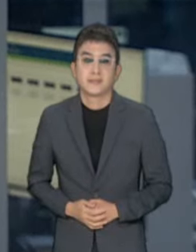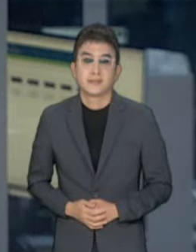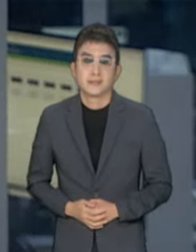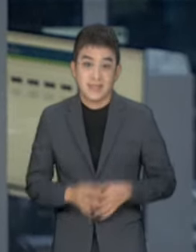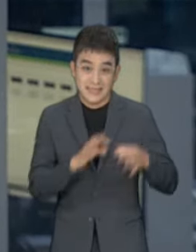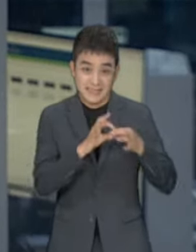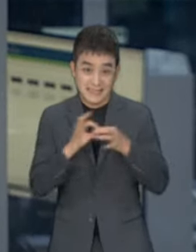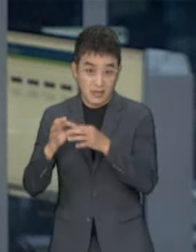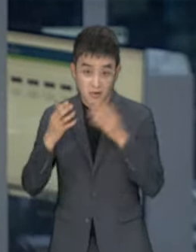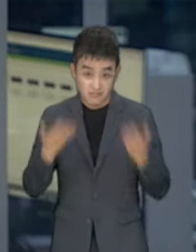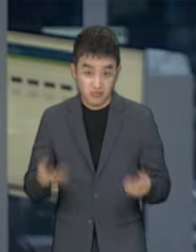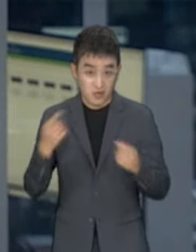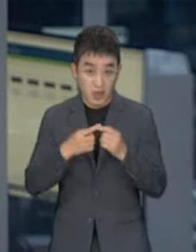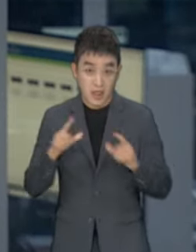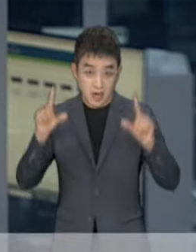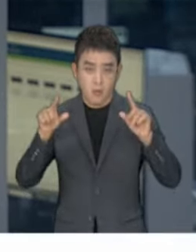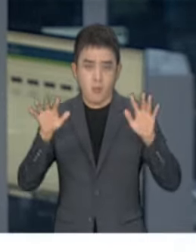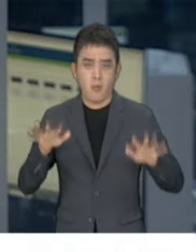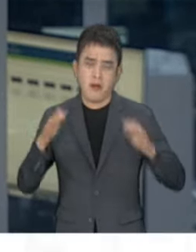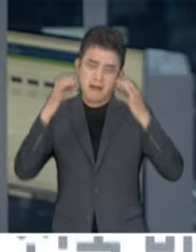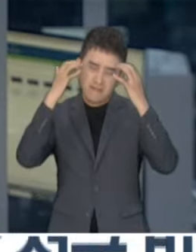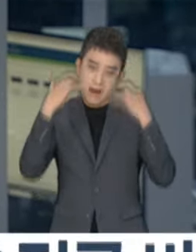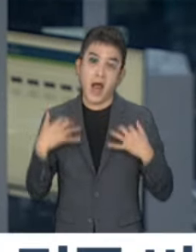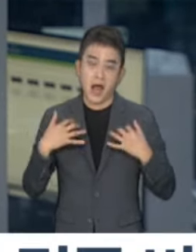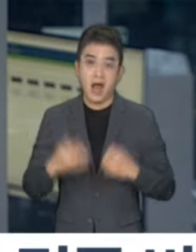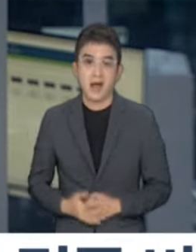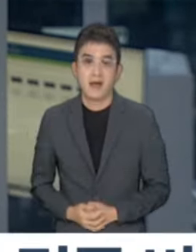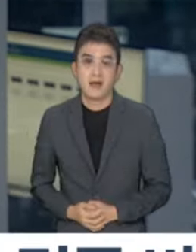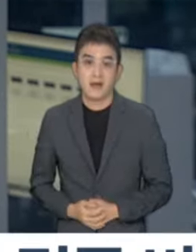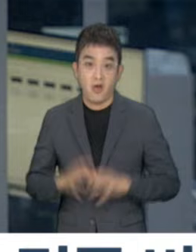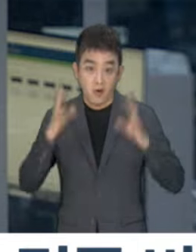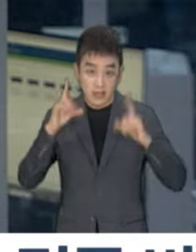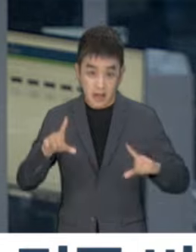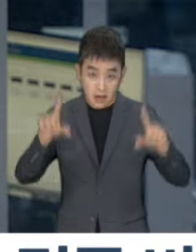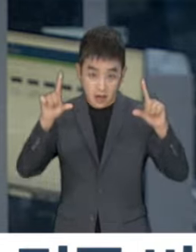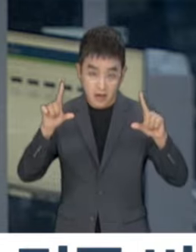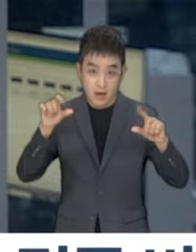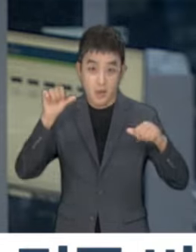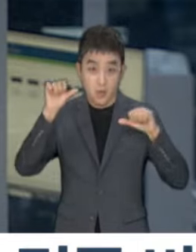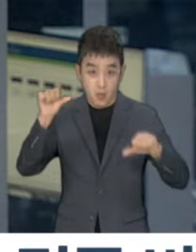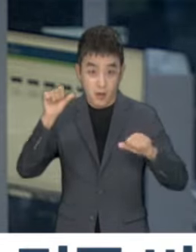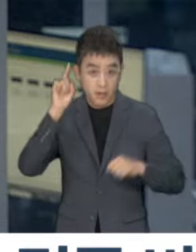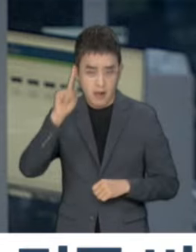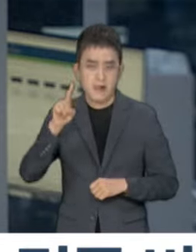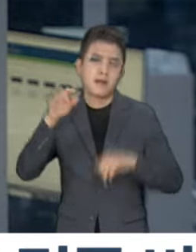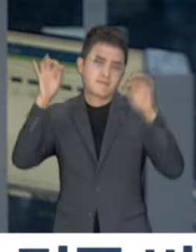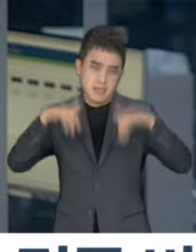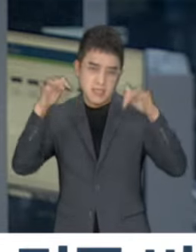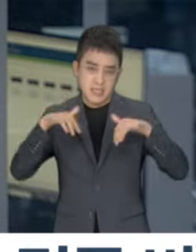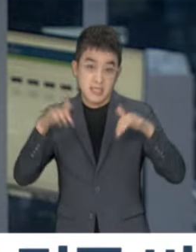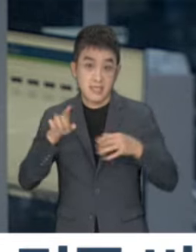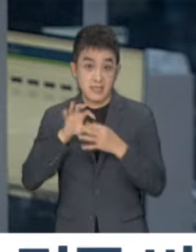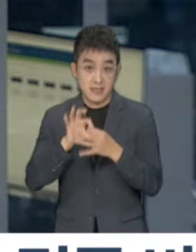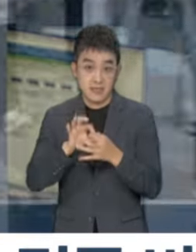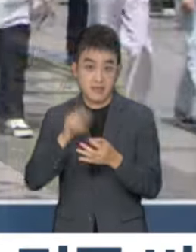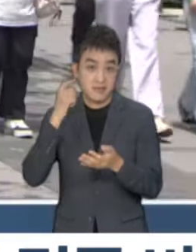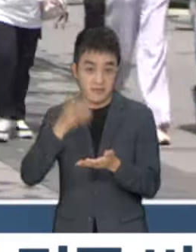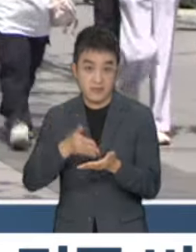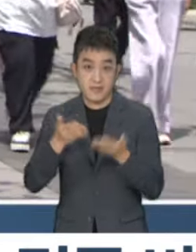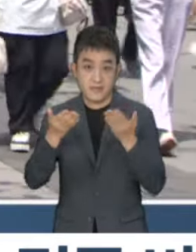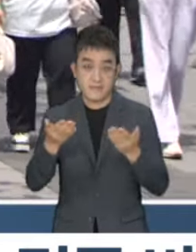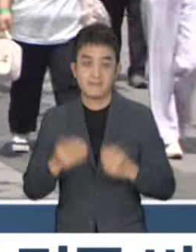연휴의 첫날인 오늘도 초여름 더위가 찾아와 덥겠습니다. 다만 어린이날인 내일은 전국에 비 소식이 있는데요. 자세한 날씨는